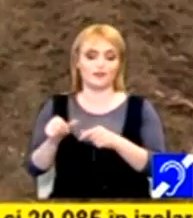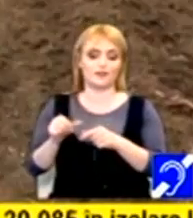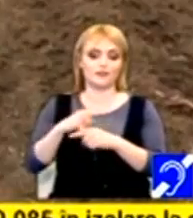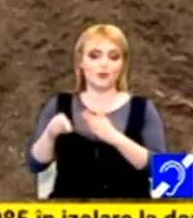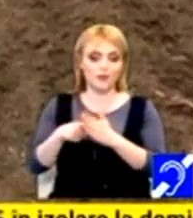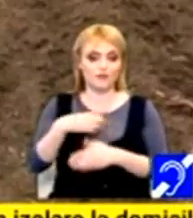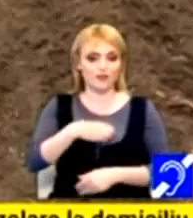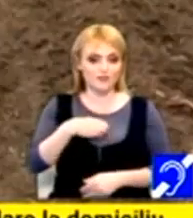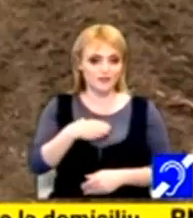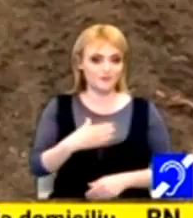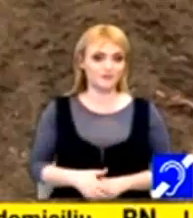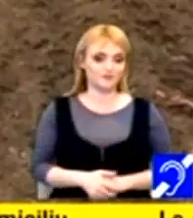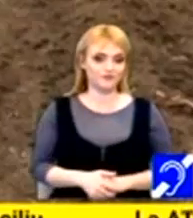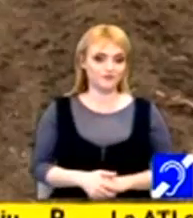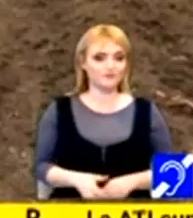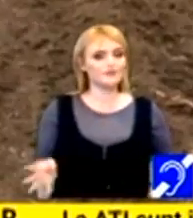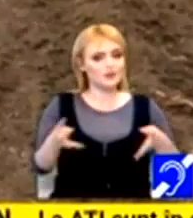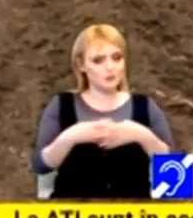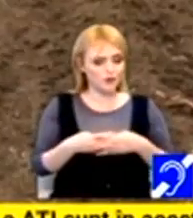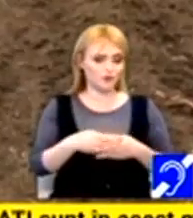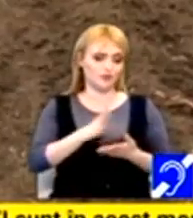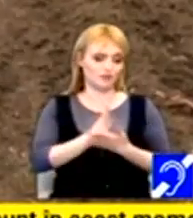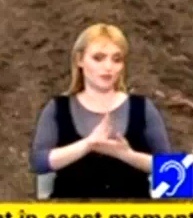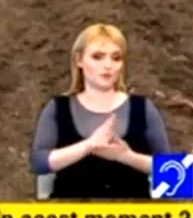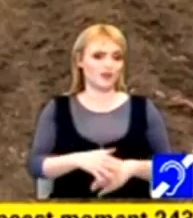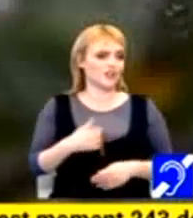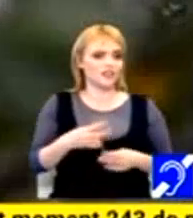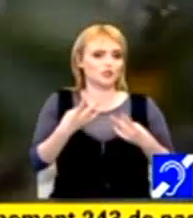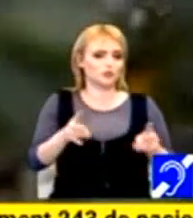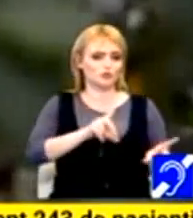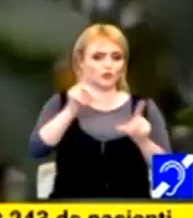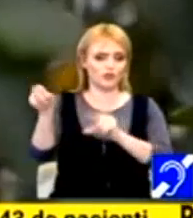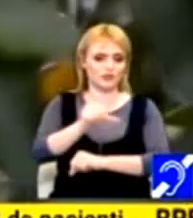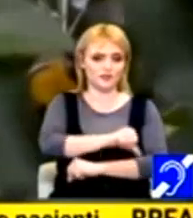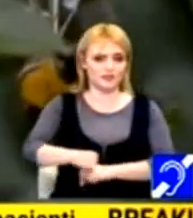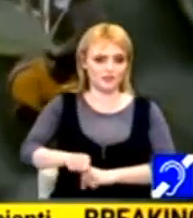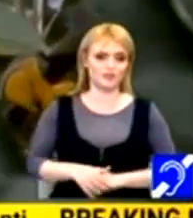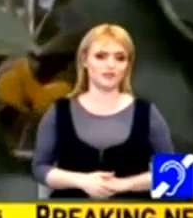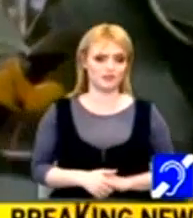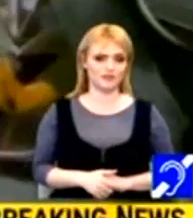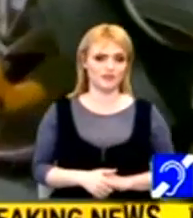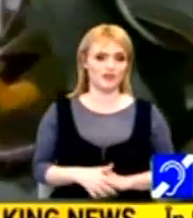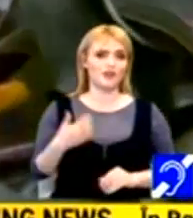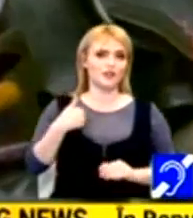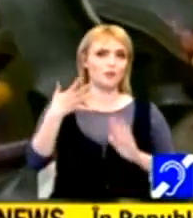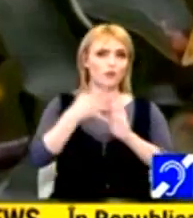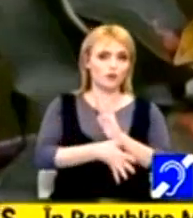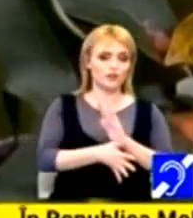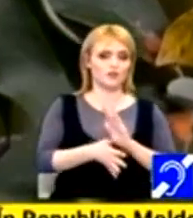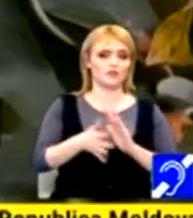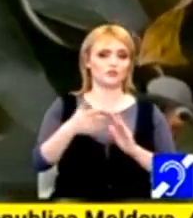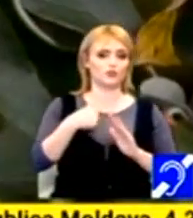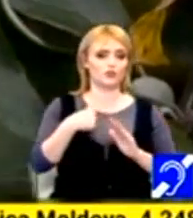că nu se mai aibă necesitatea de să pleca peste hotar. Am înțeles că e un sector de perspectivă, fiindcă nu avem